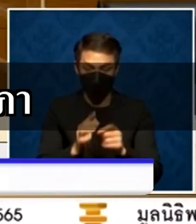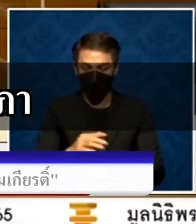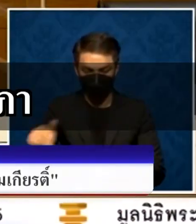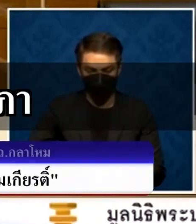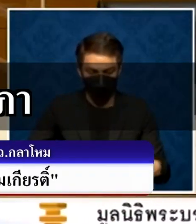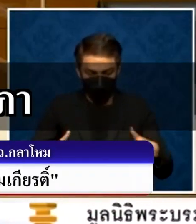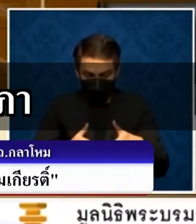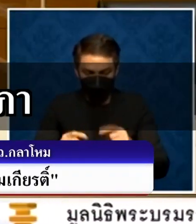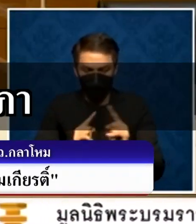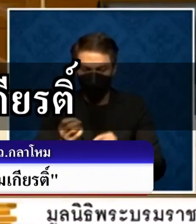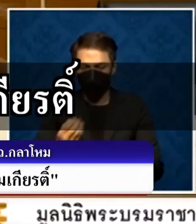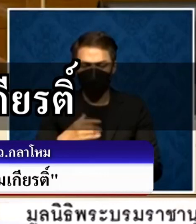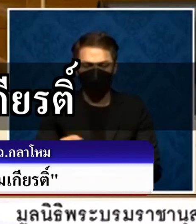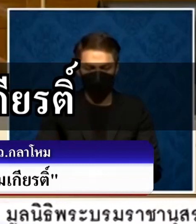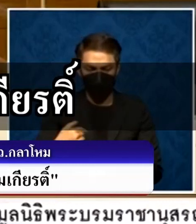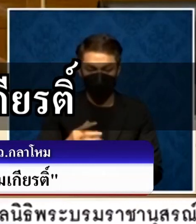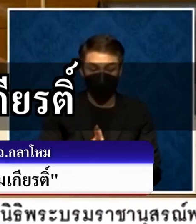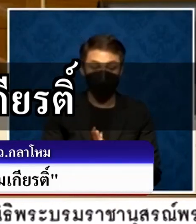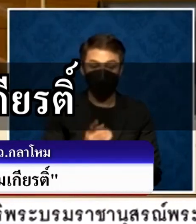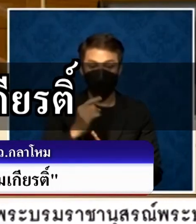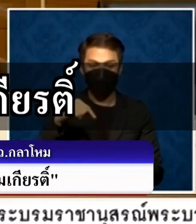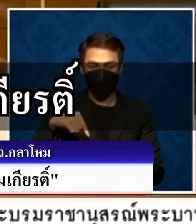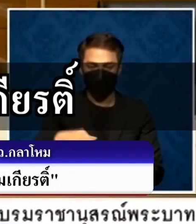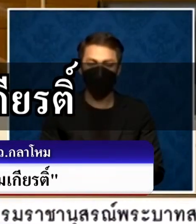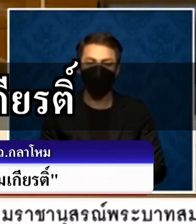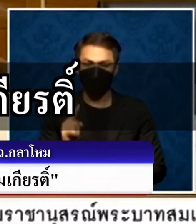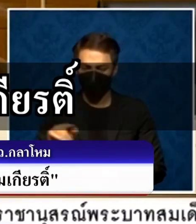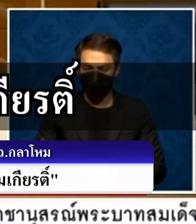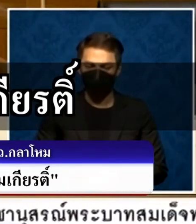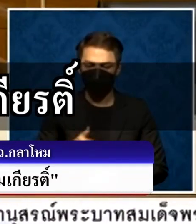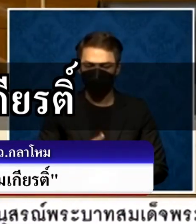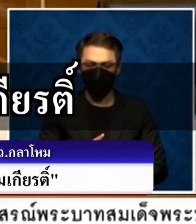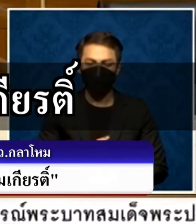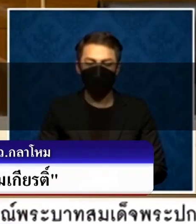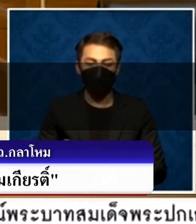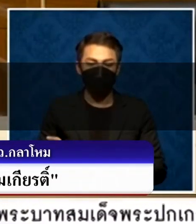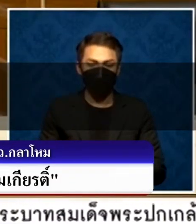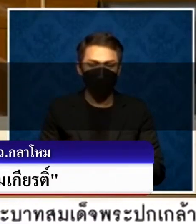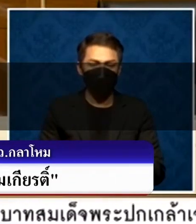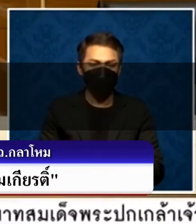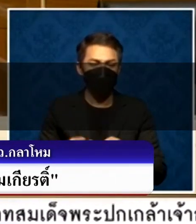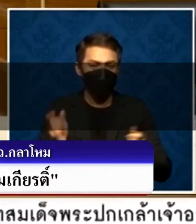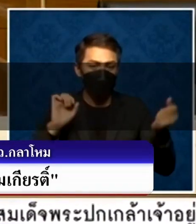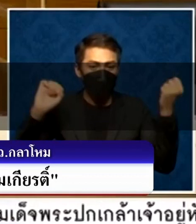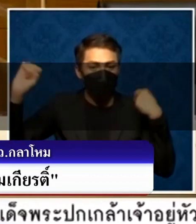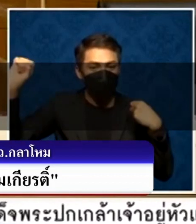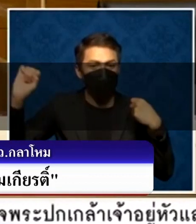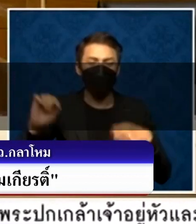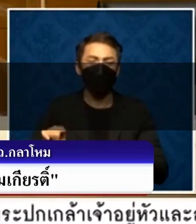ภาเนี่ยควรจะวางบทบาทให้เหมือนกับรามเกียรตินะคือผมคงเล่นฝ่